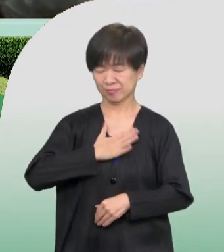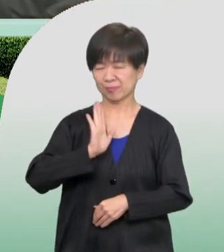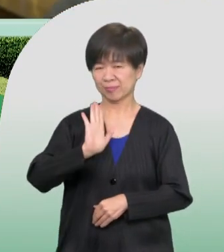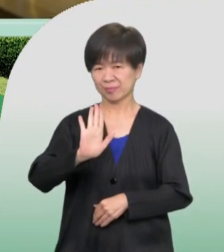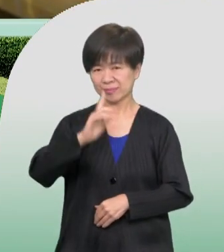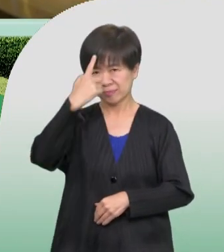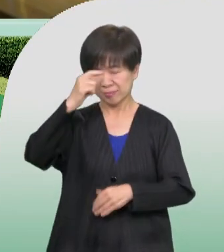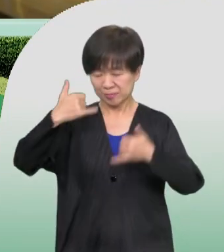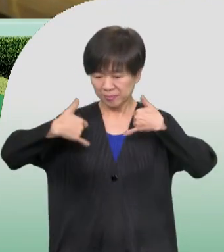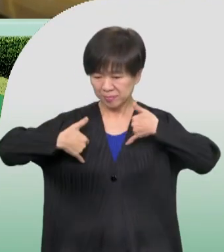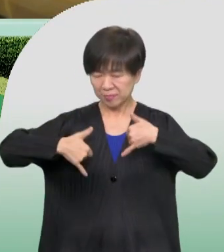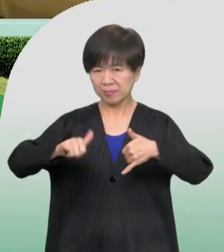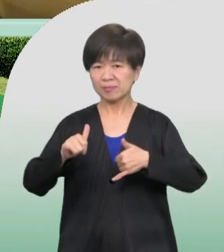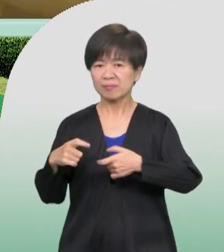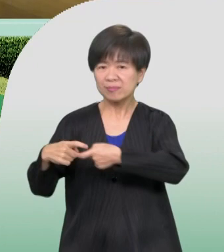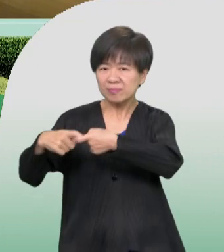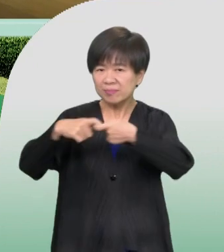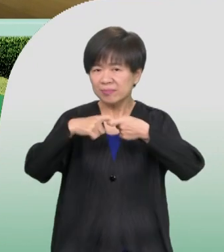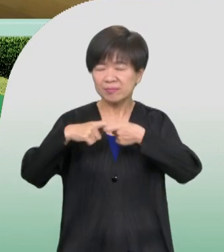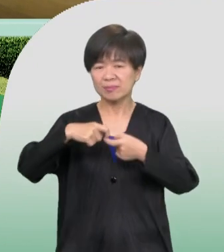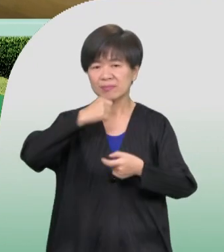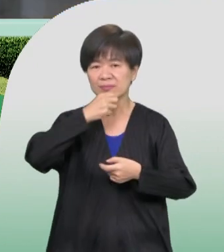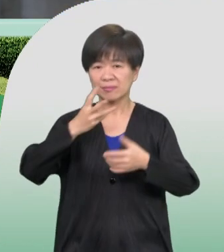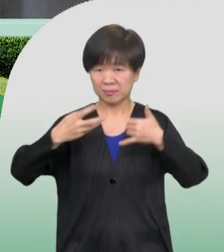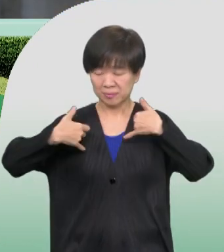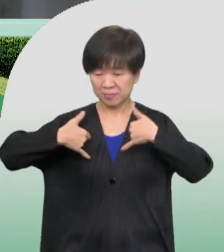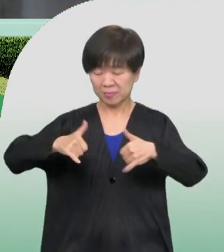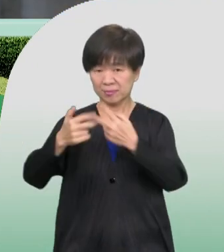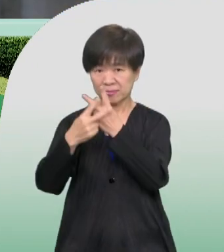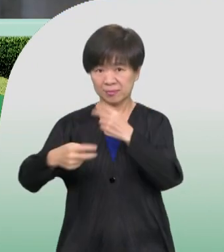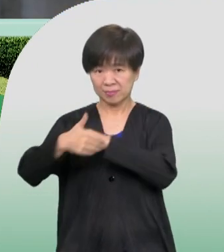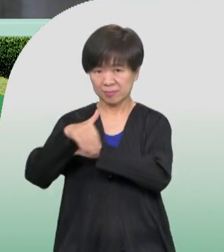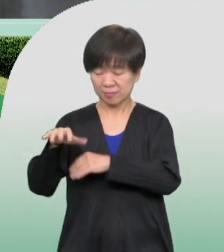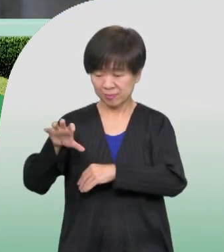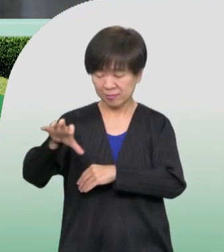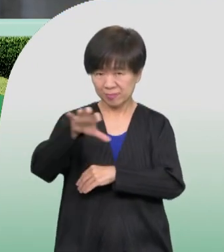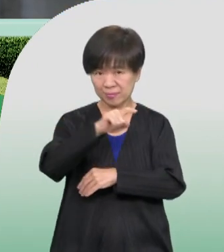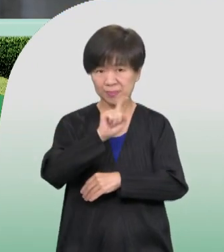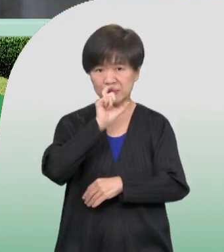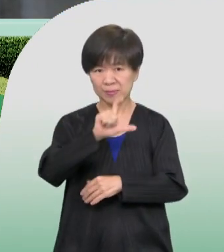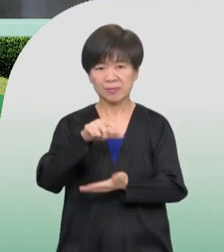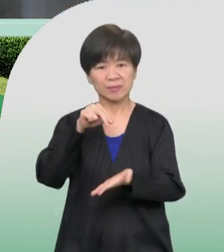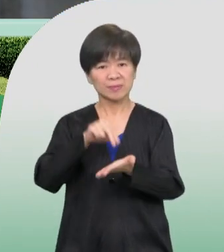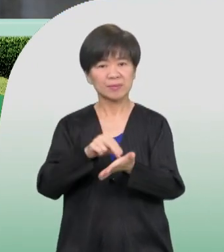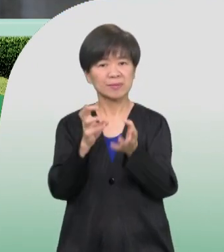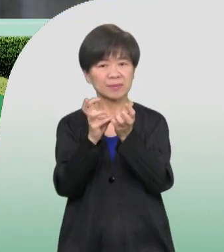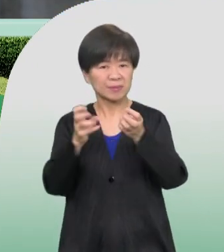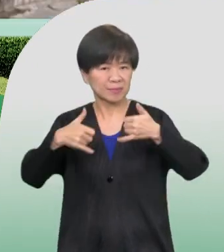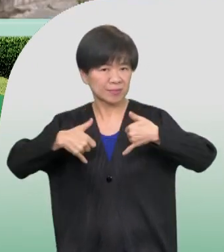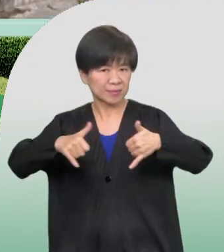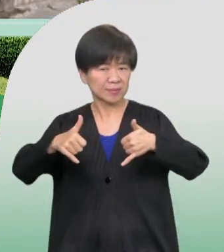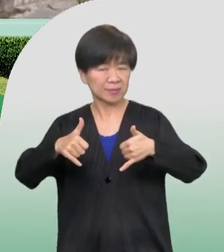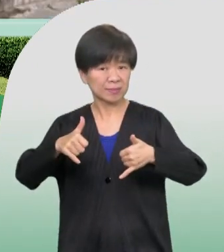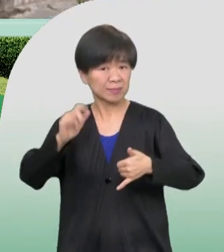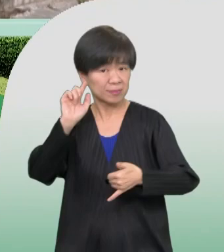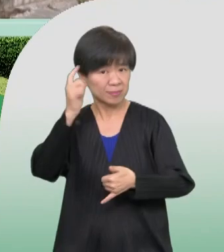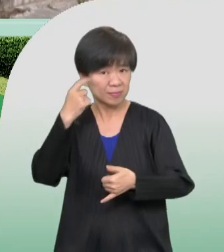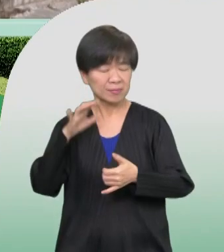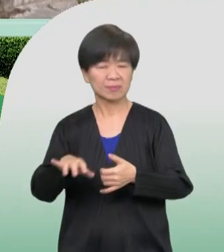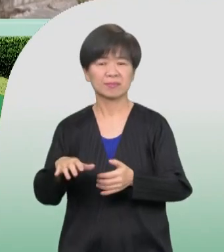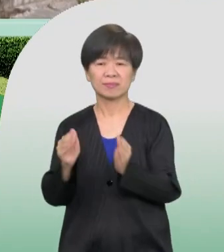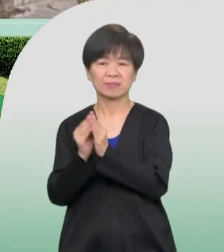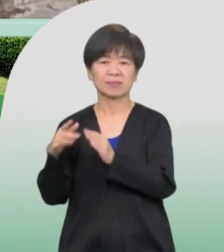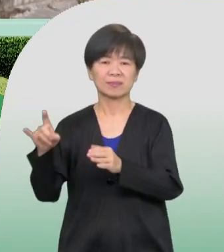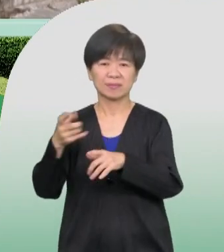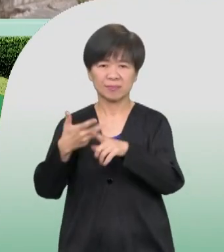路。用陆路的同台三线轨路的客庄联络起来的装置线路，路线对桃园龙